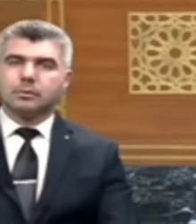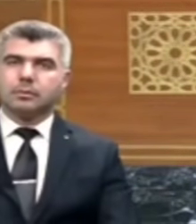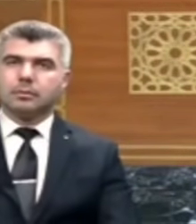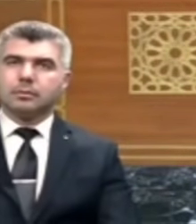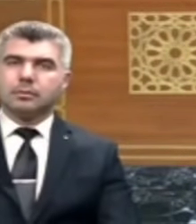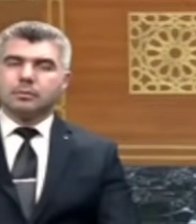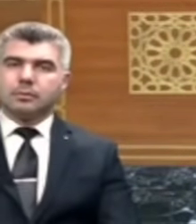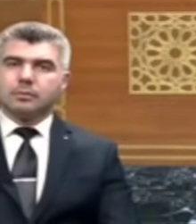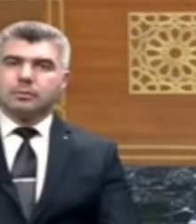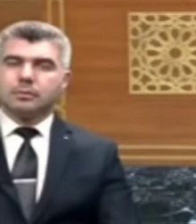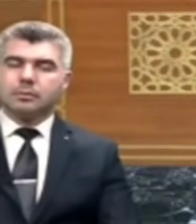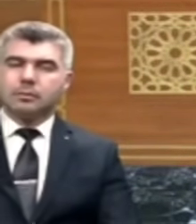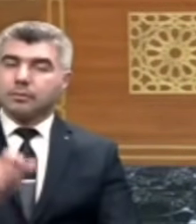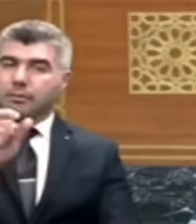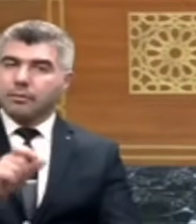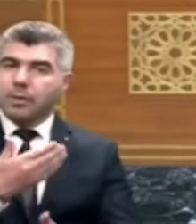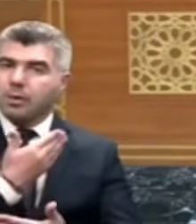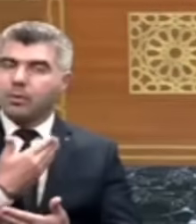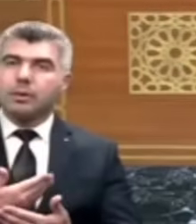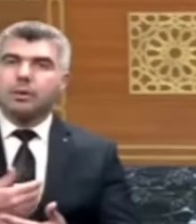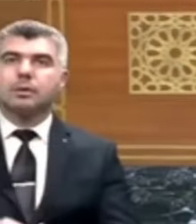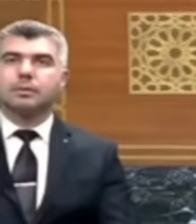السيد المستشار المحترم،